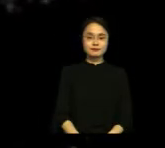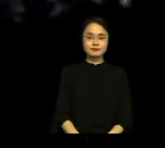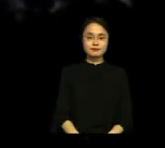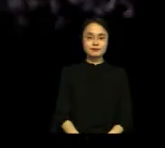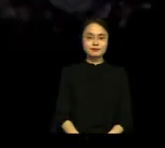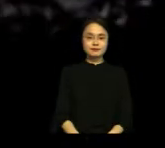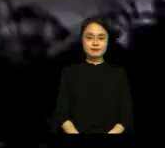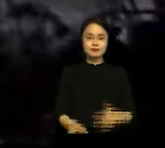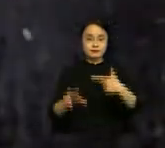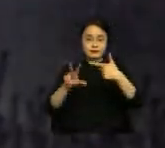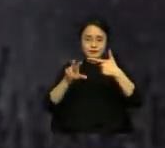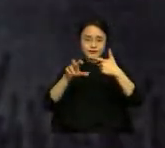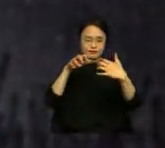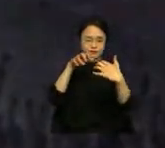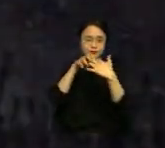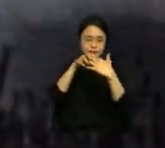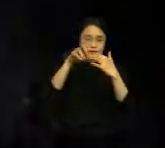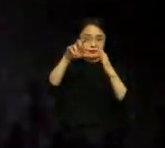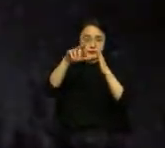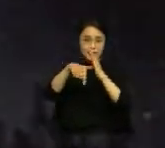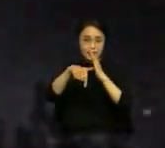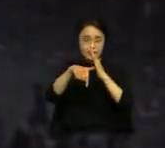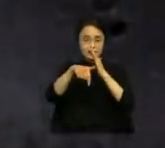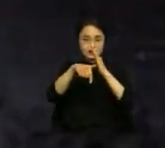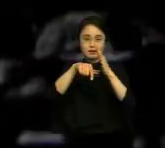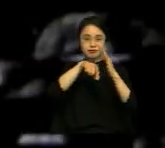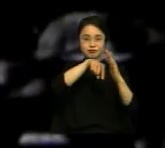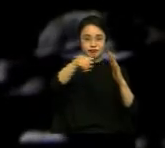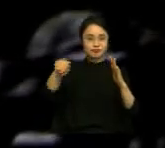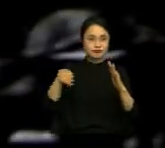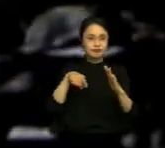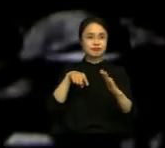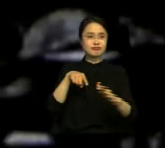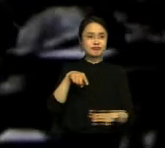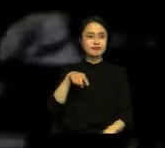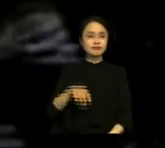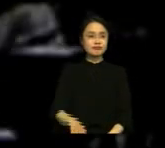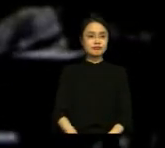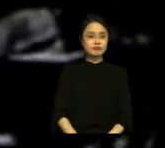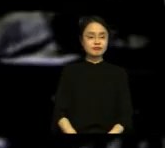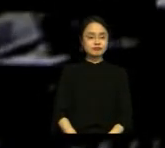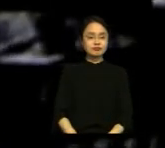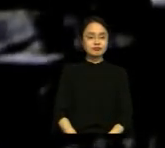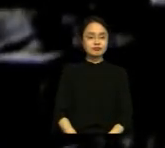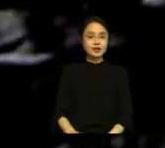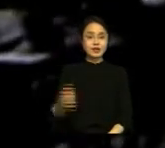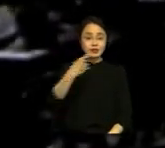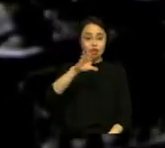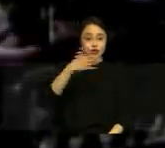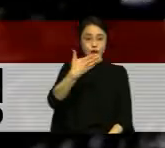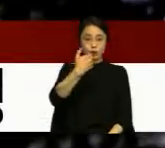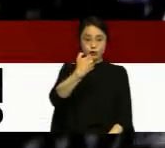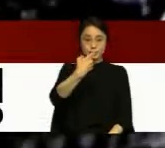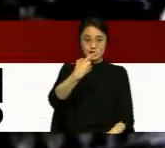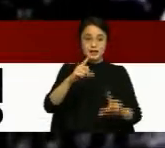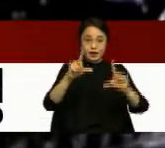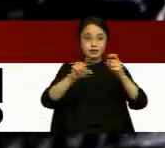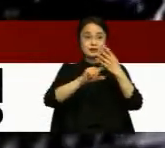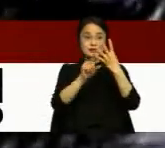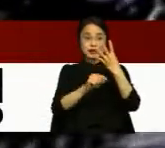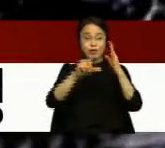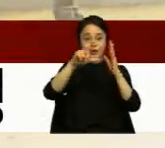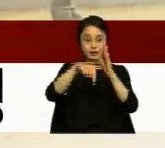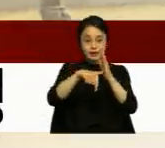한국 전쟁 당시 중공군 세계사단 3만 명이 파죽지세로 남하하던 1951년 4월, 임진강